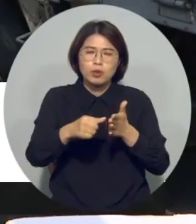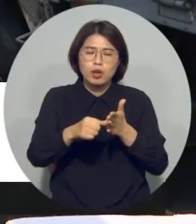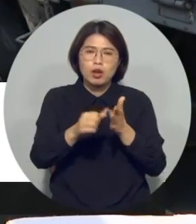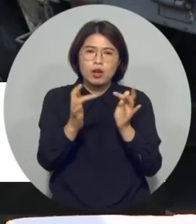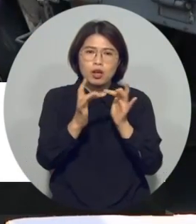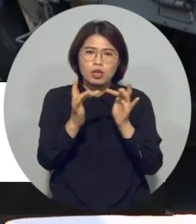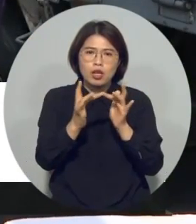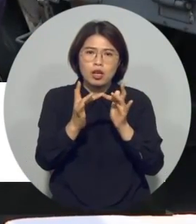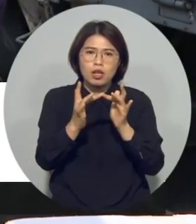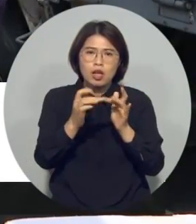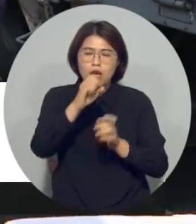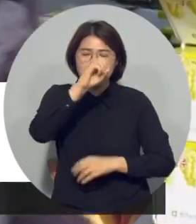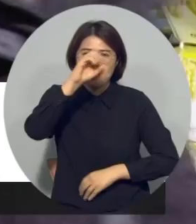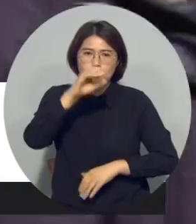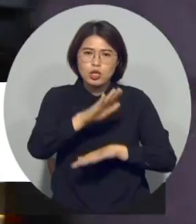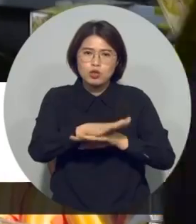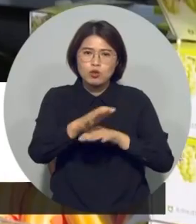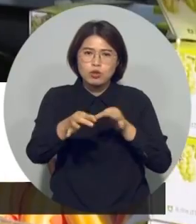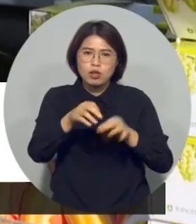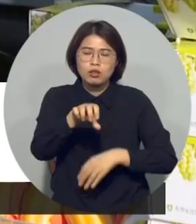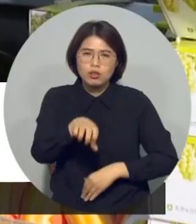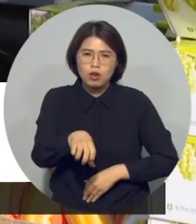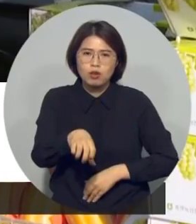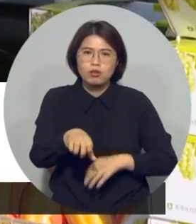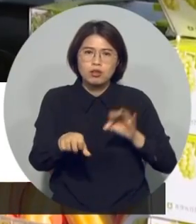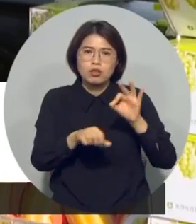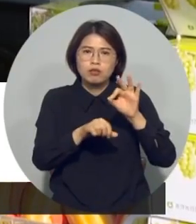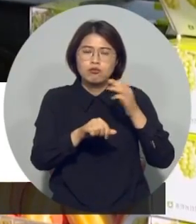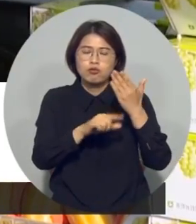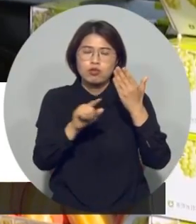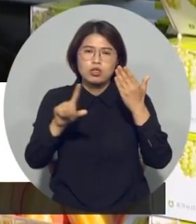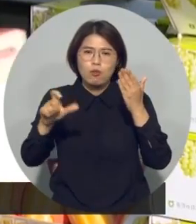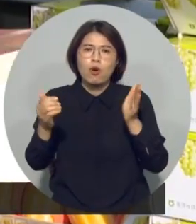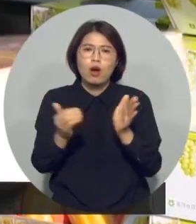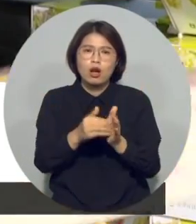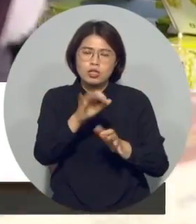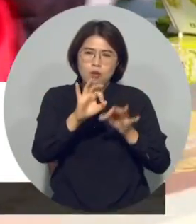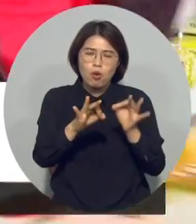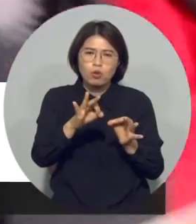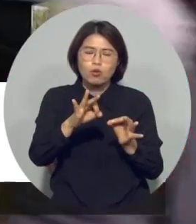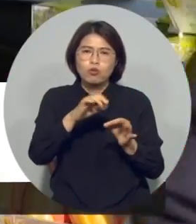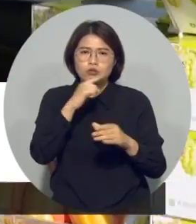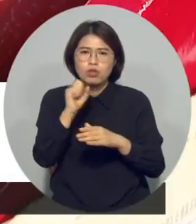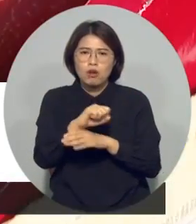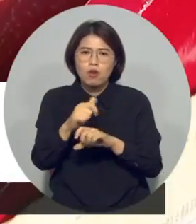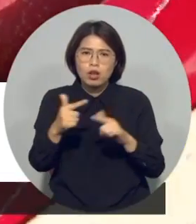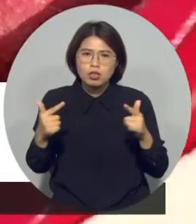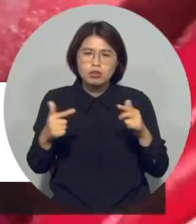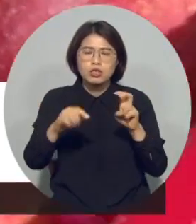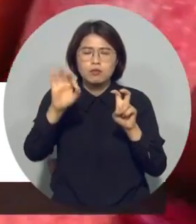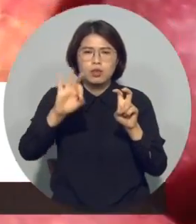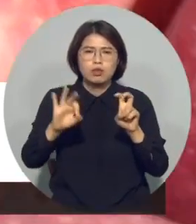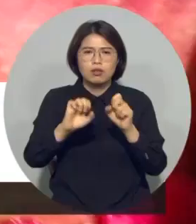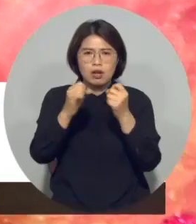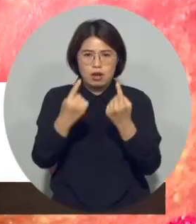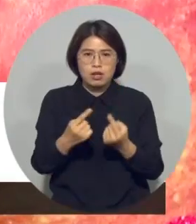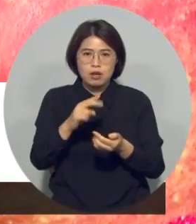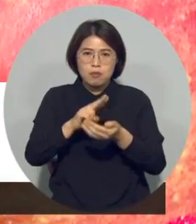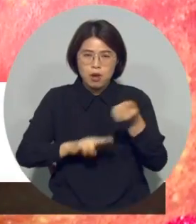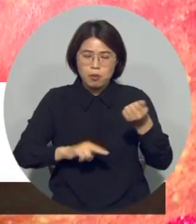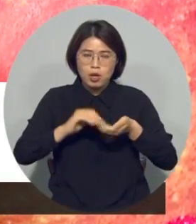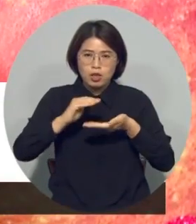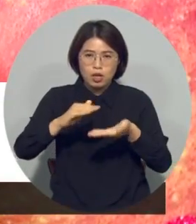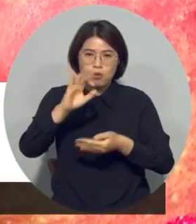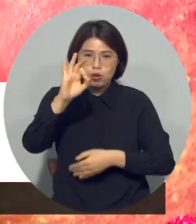쇼핑몰인 영천 별빛촌 장터에서 오는 15일까지 포도와 사과 등 전 품목을 20% 할인하고